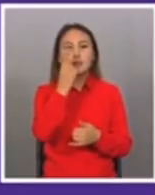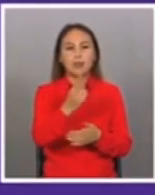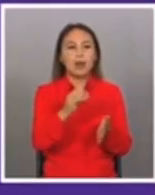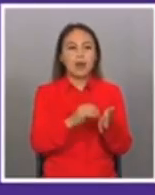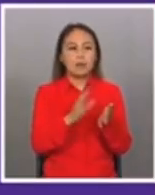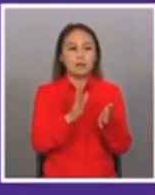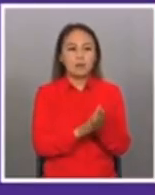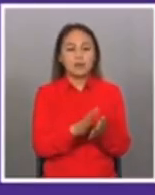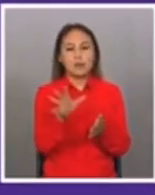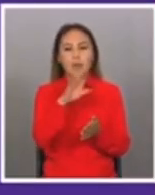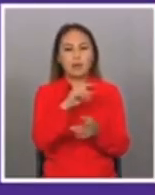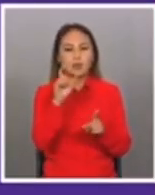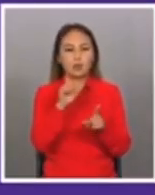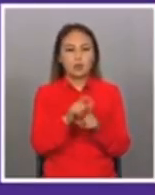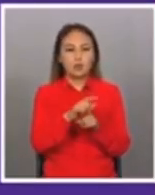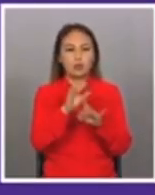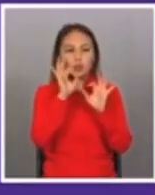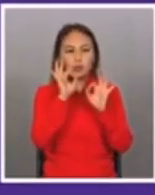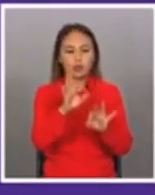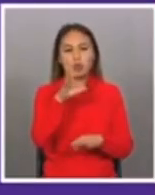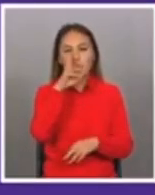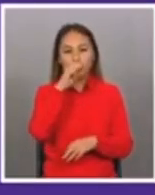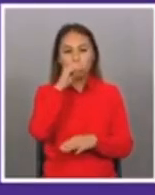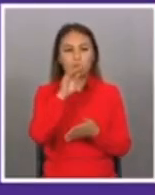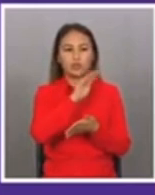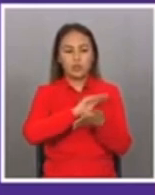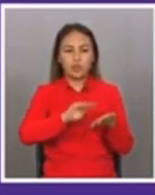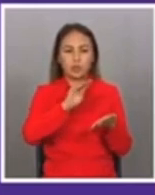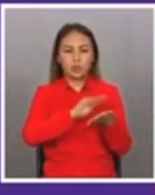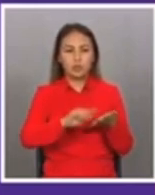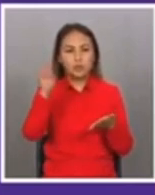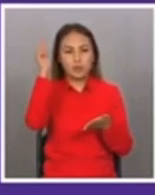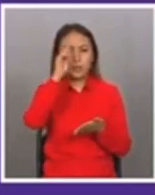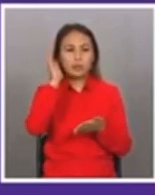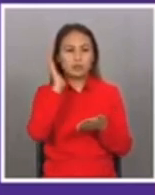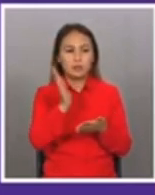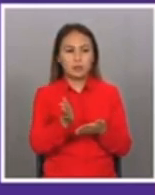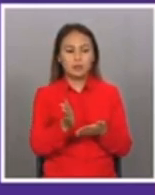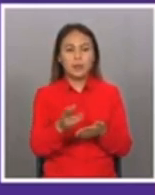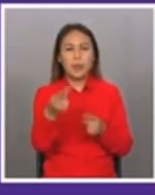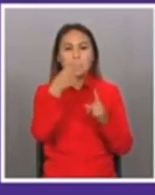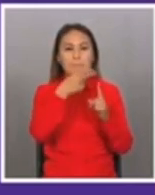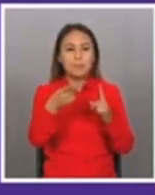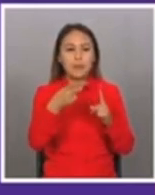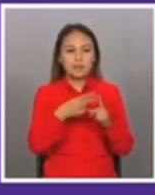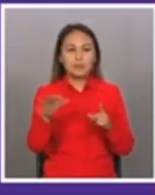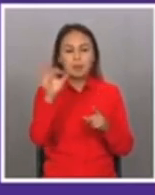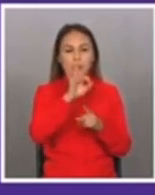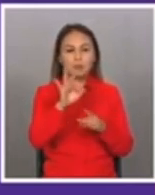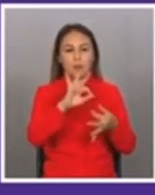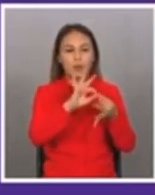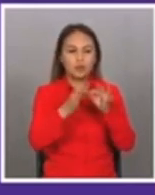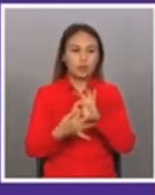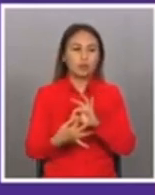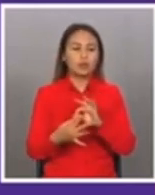бар сөздердің дұрыс айтылуын, жазылуын меңгересіңдер. Мәтін мазмұны